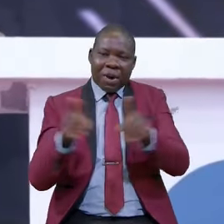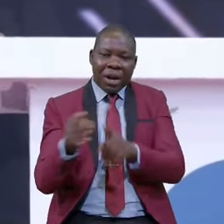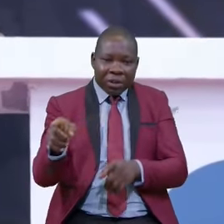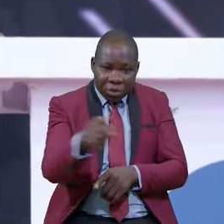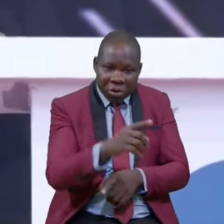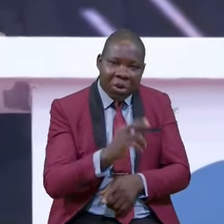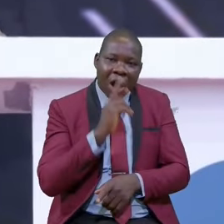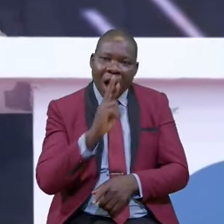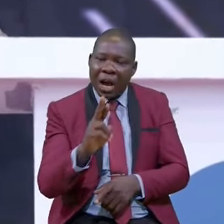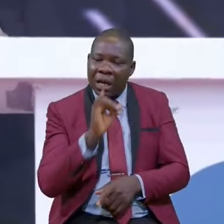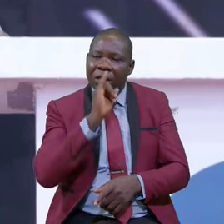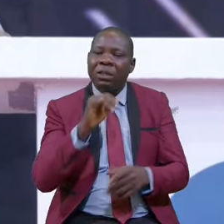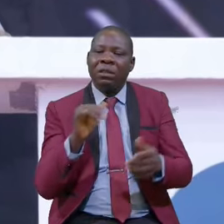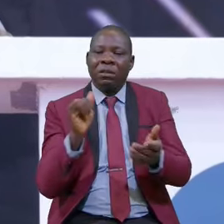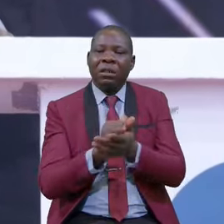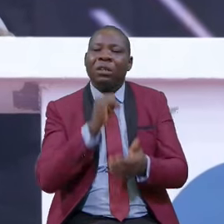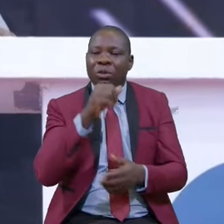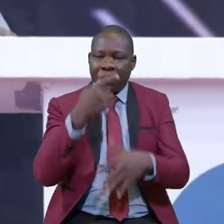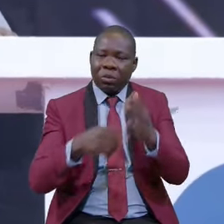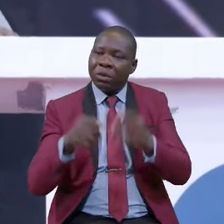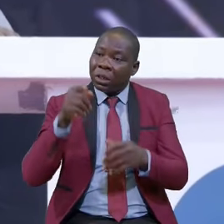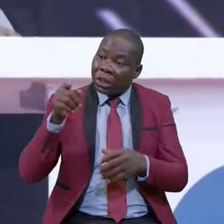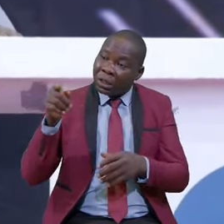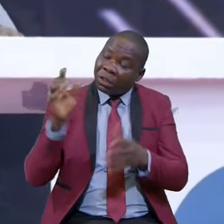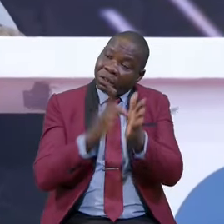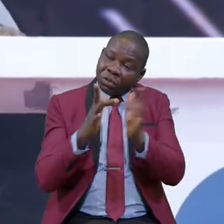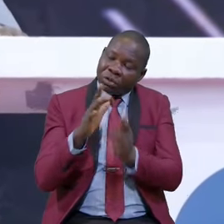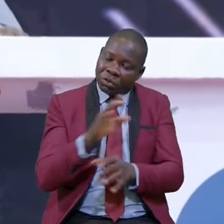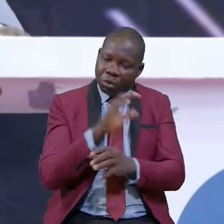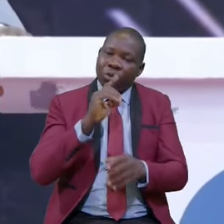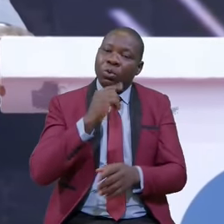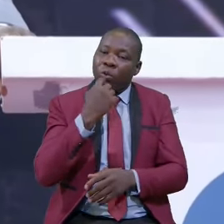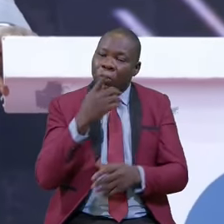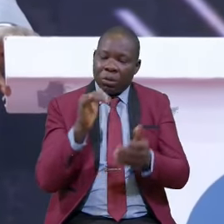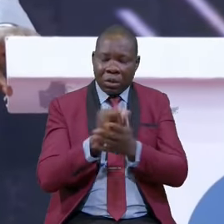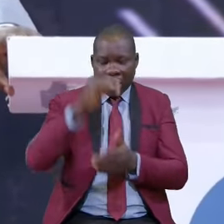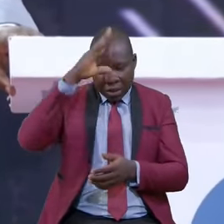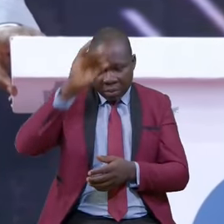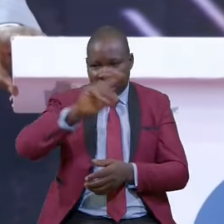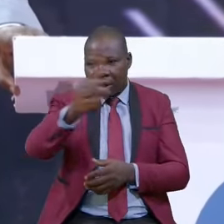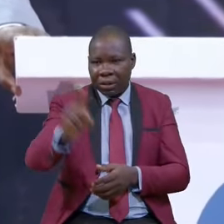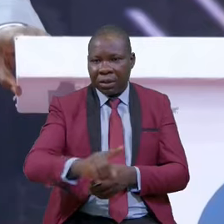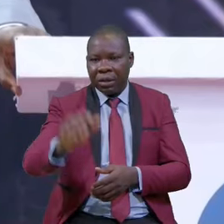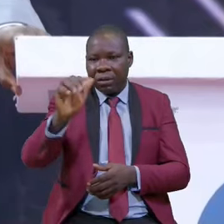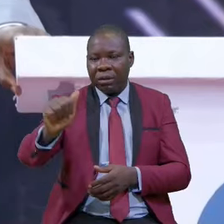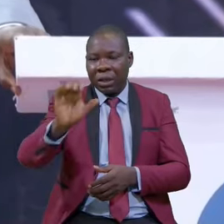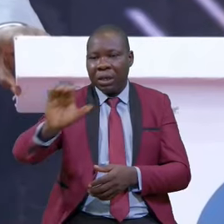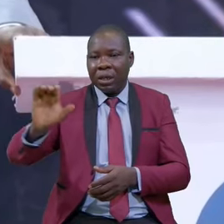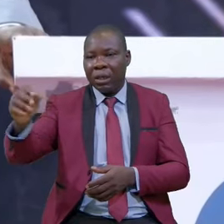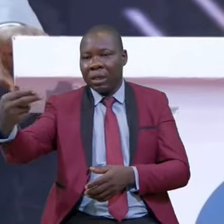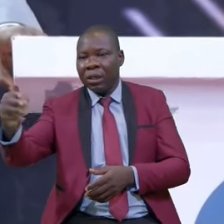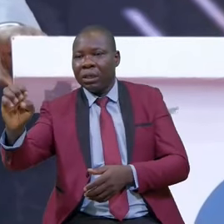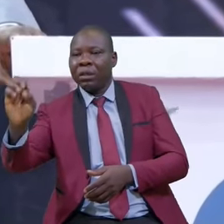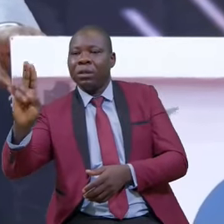pas ce qu'il a dit à cet homme, Zachée? Zachée, descend. À toi de descendre. Je dois